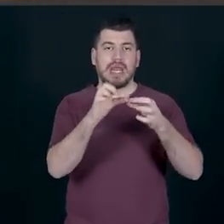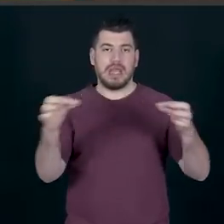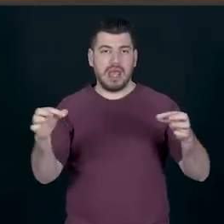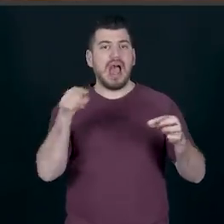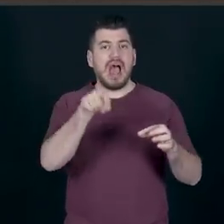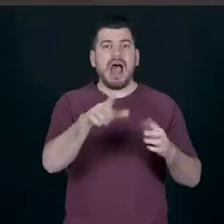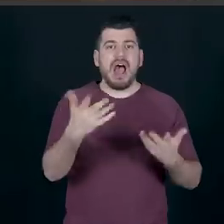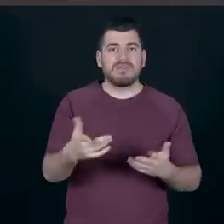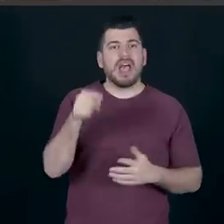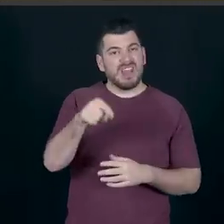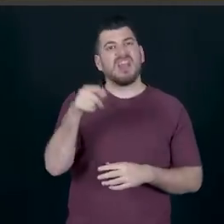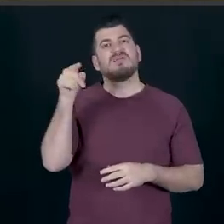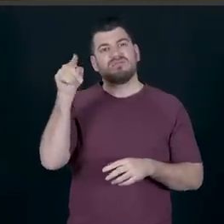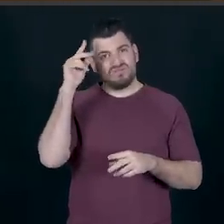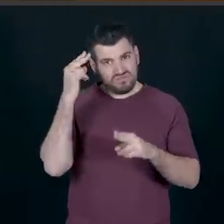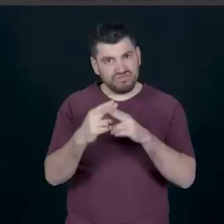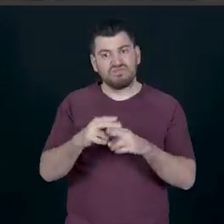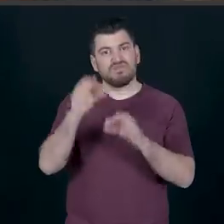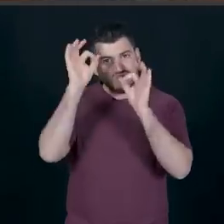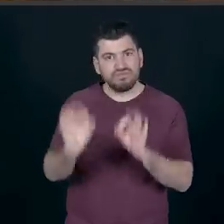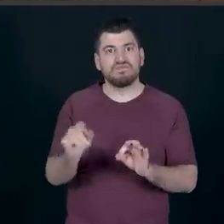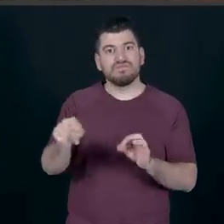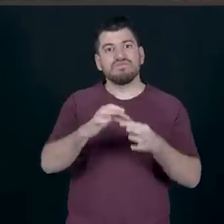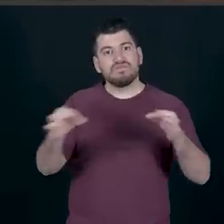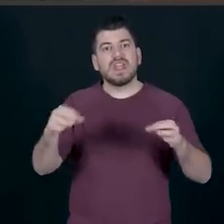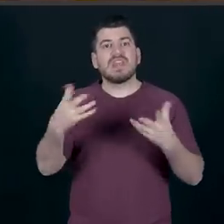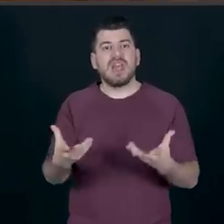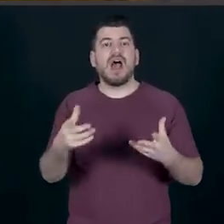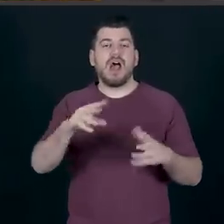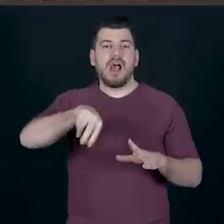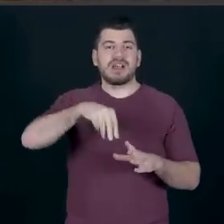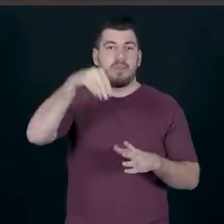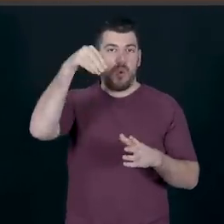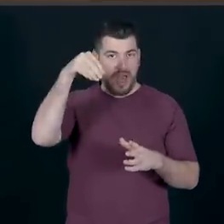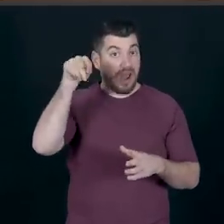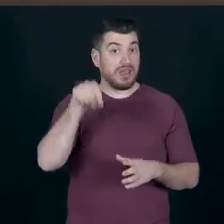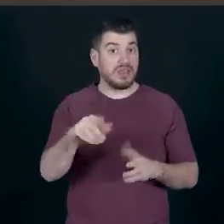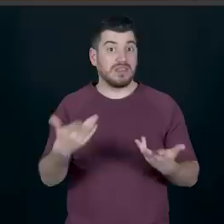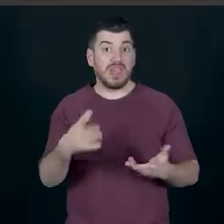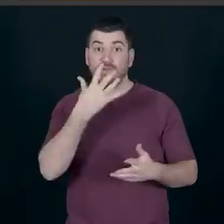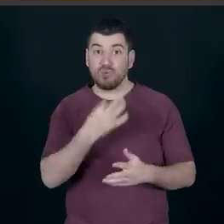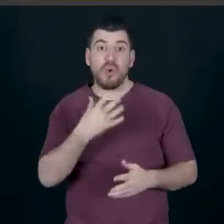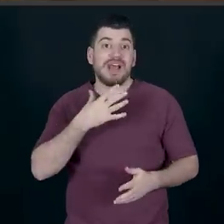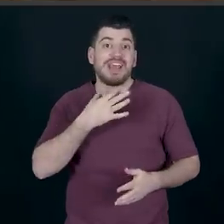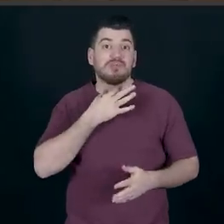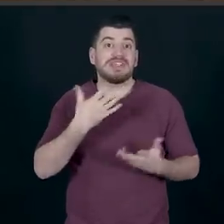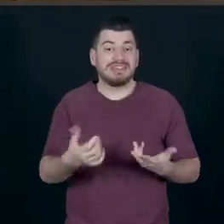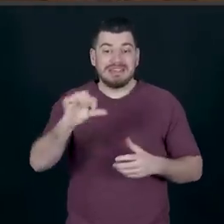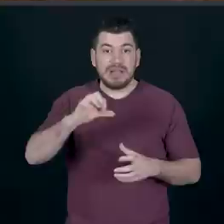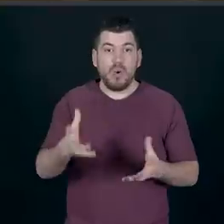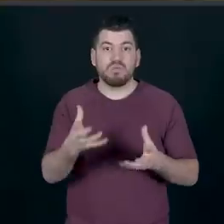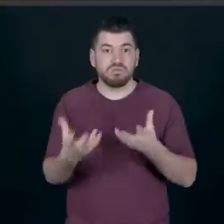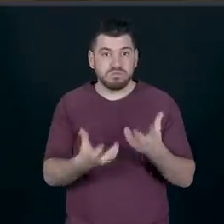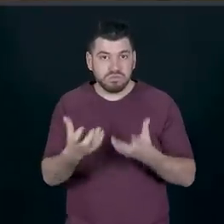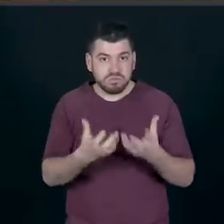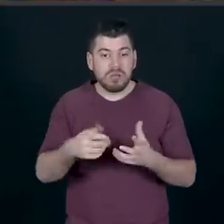λιγκουίνι είναι νομίζω τα κατάλληλα ζυμαρικά για τέτοιες σάλτσες παχύρευσης όπως η καρμπονάρα, για αυτόν τον λόγο. Αλατισμένο μπόλικο νερό, τα βάζουμε μέσα,